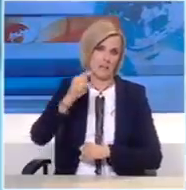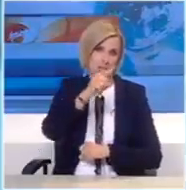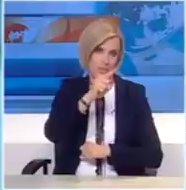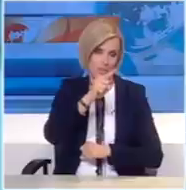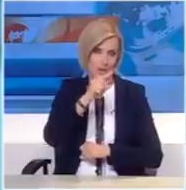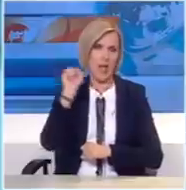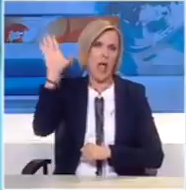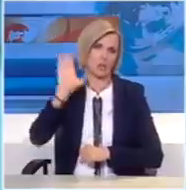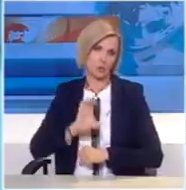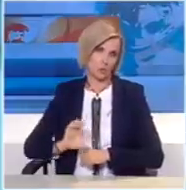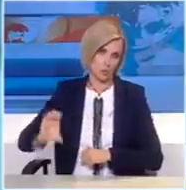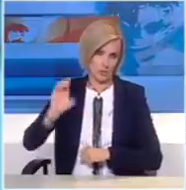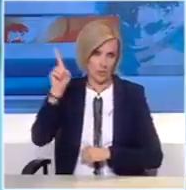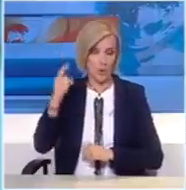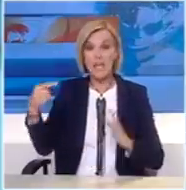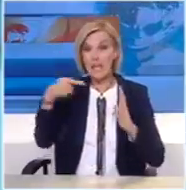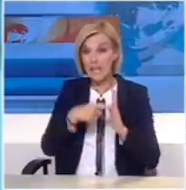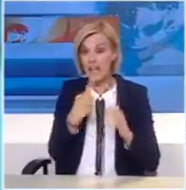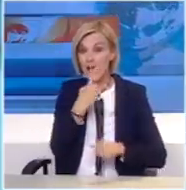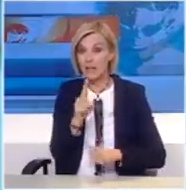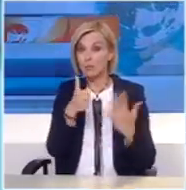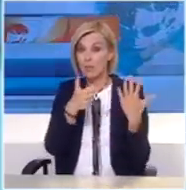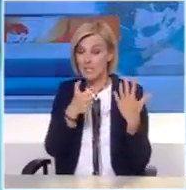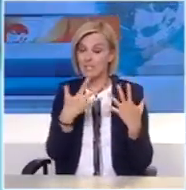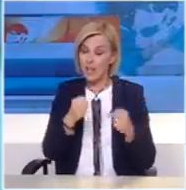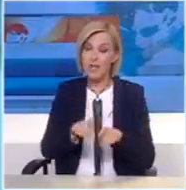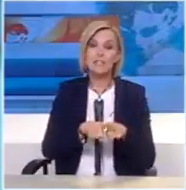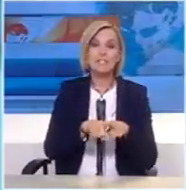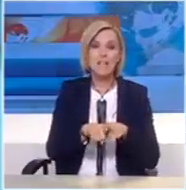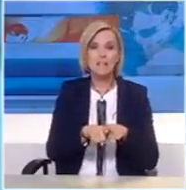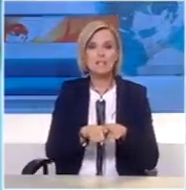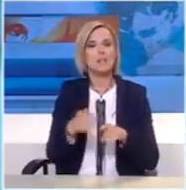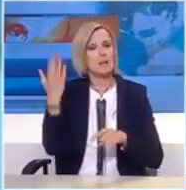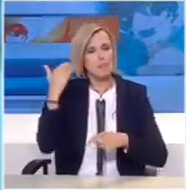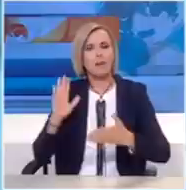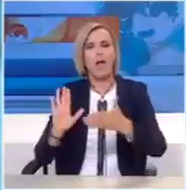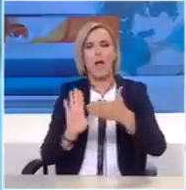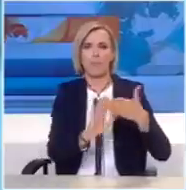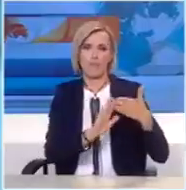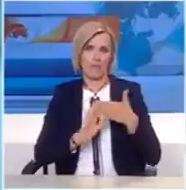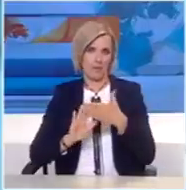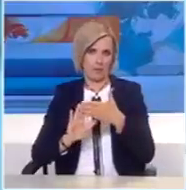από το εξωτερικό. 1.160 είναι σχετιζόμενα με ήδη γνωστό κρούσμα.